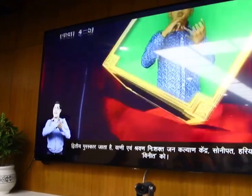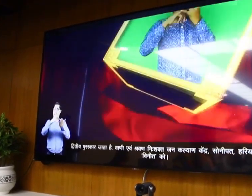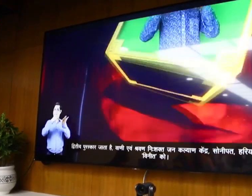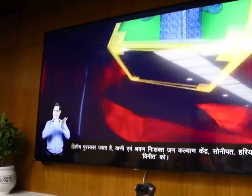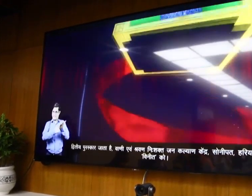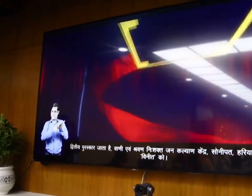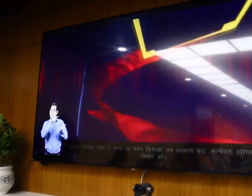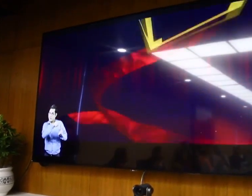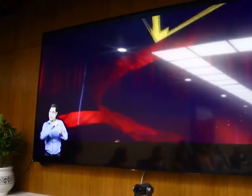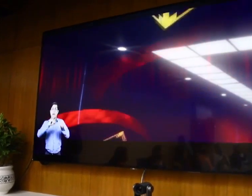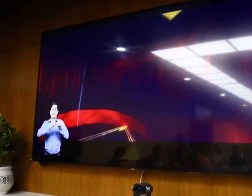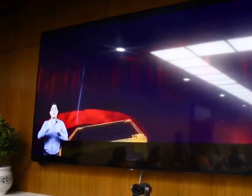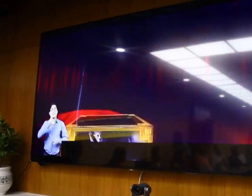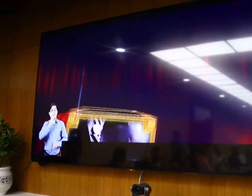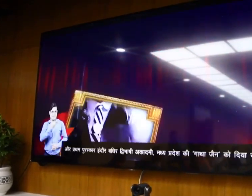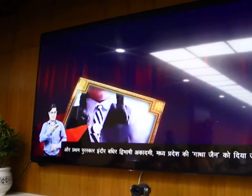को।